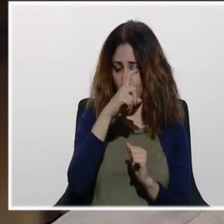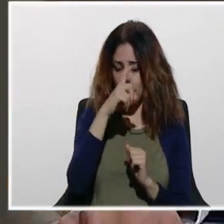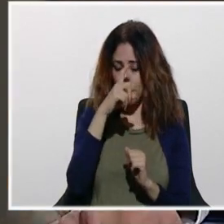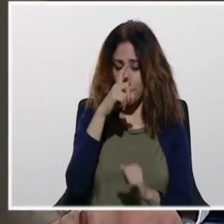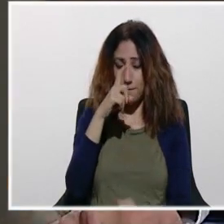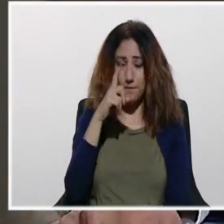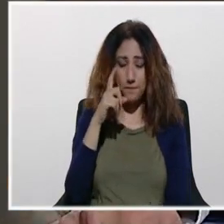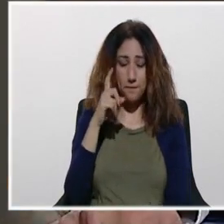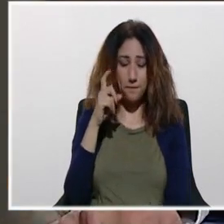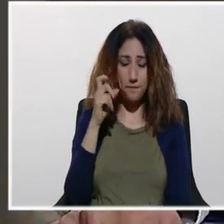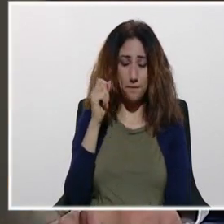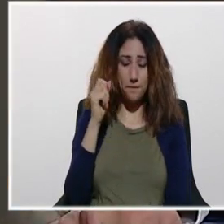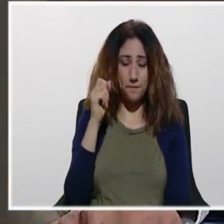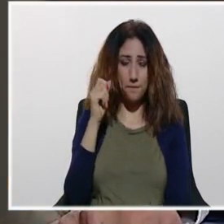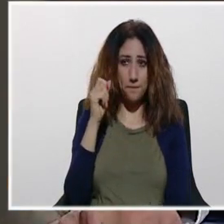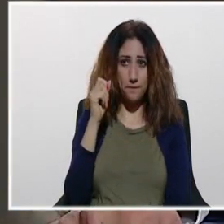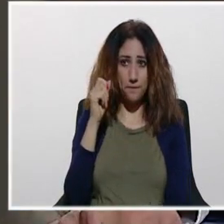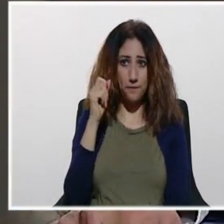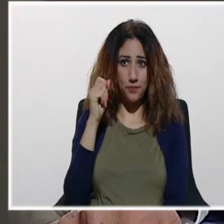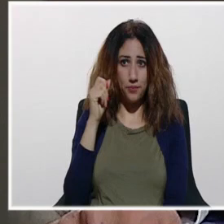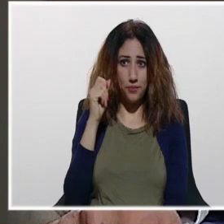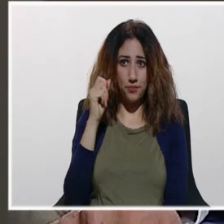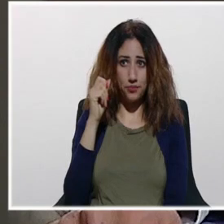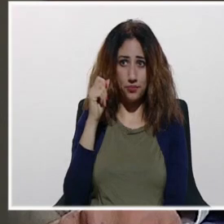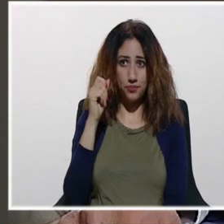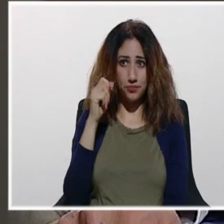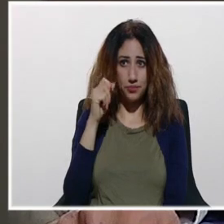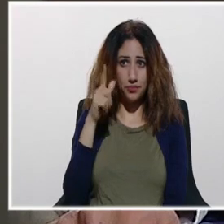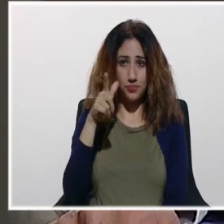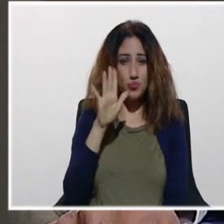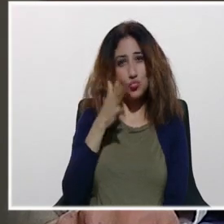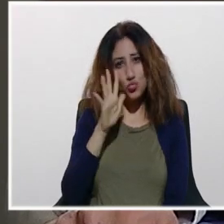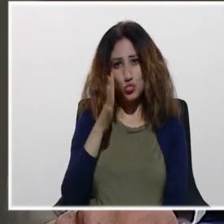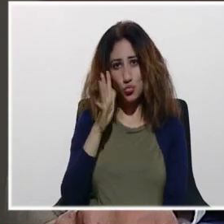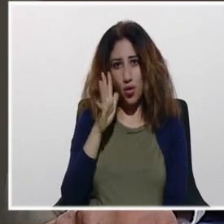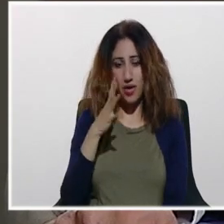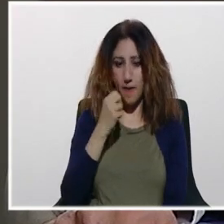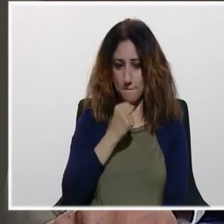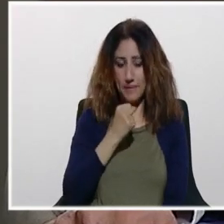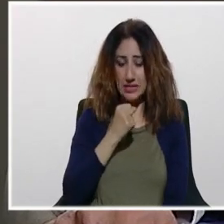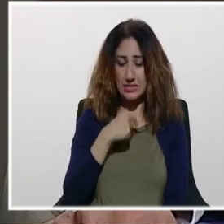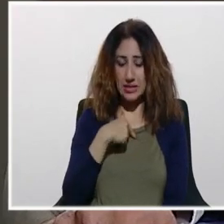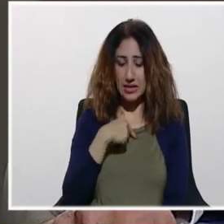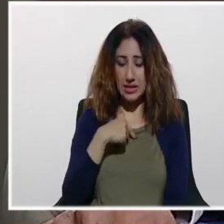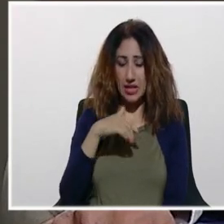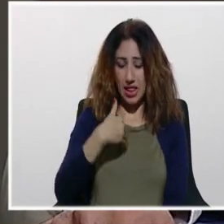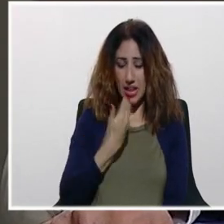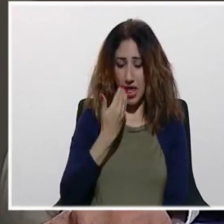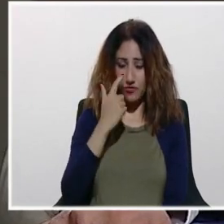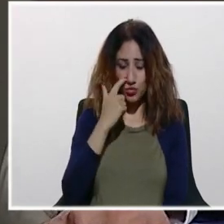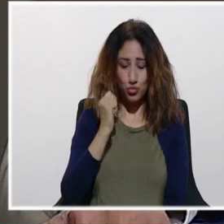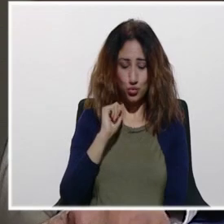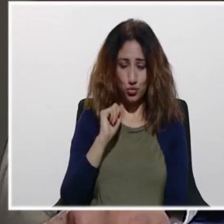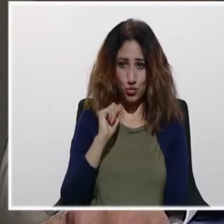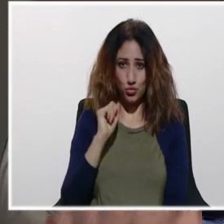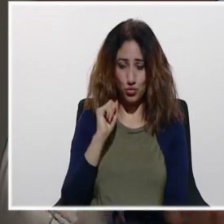جدا؟ يبدو هو ان هو يعني شويه ماسك نفسه وبتاع وحاجات كده، لكن انا